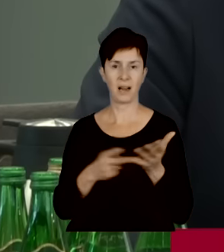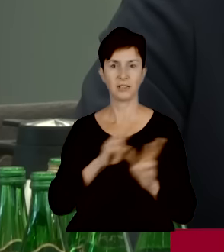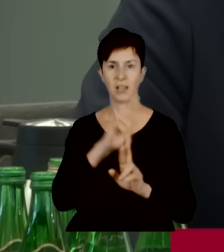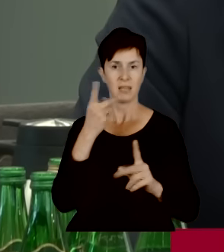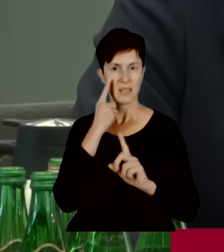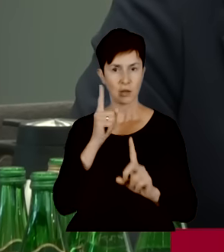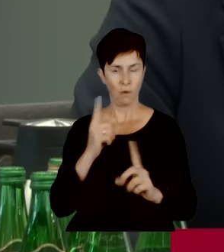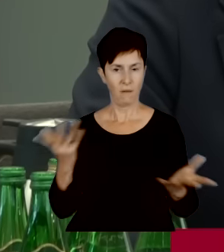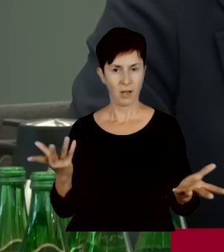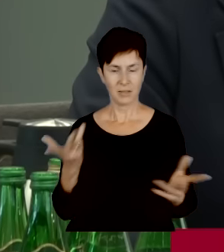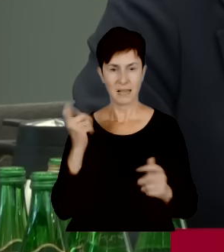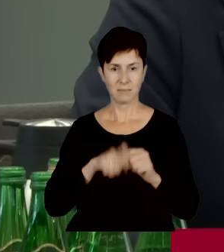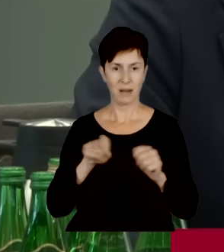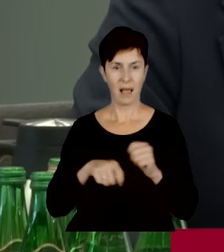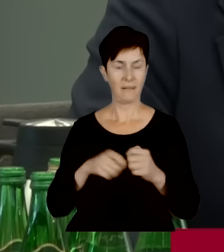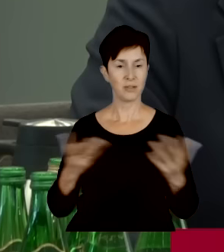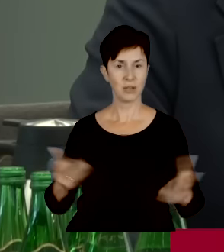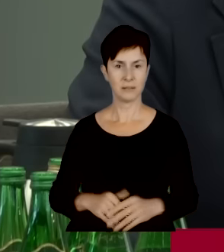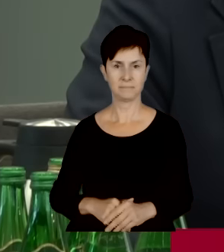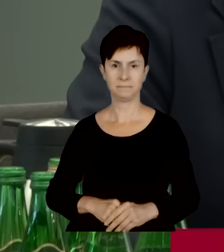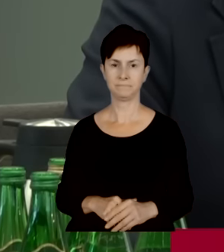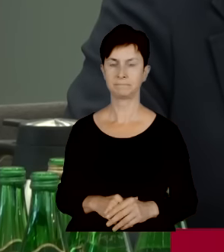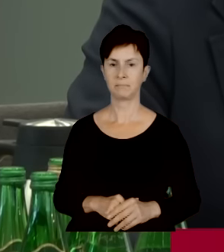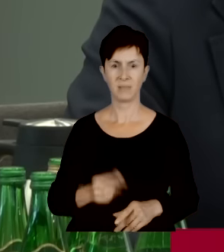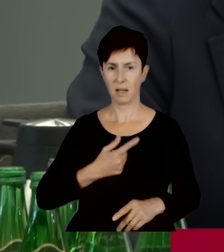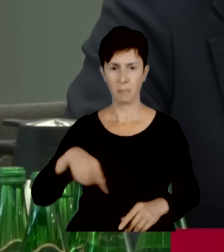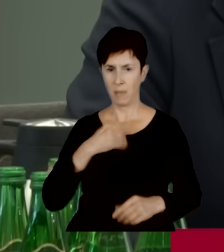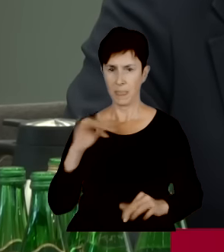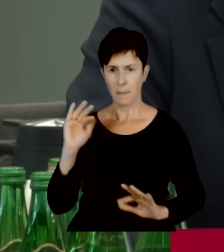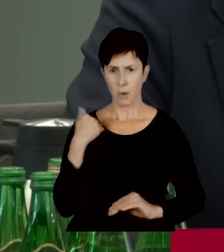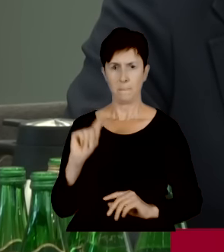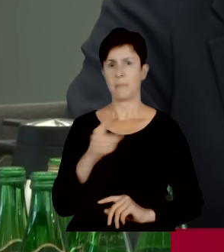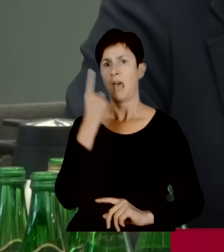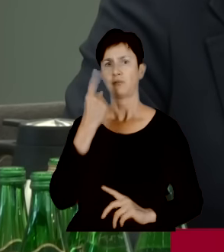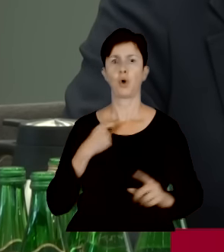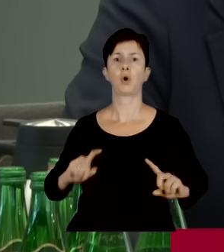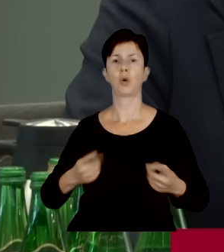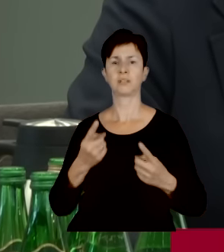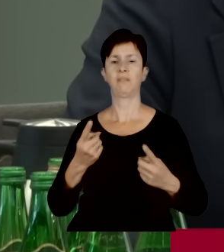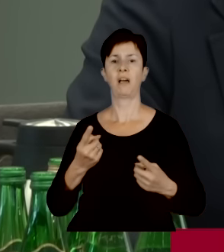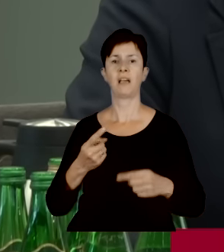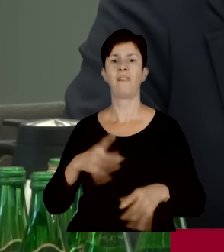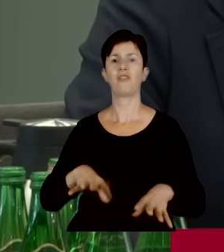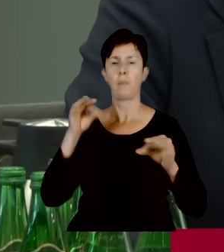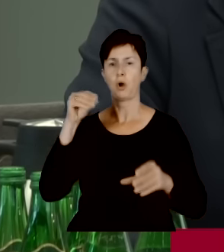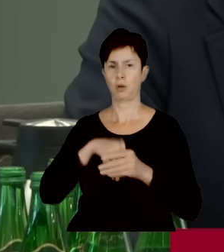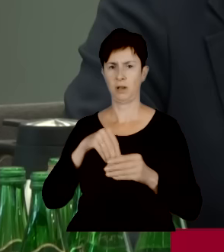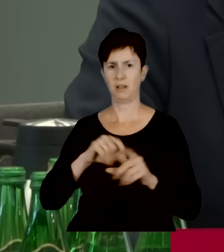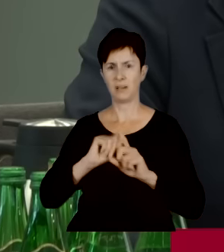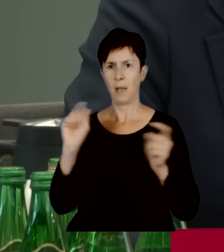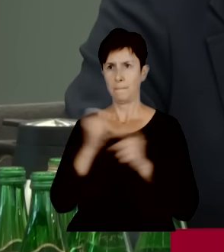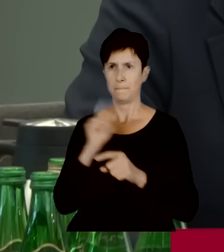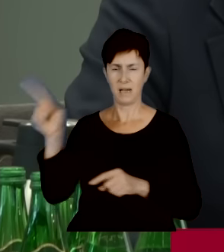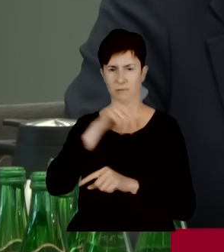zauważył panie pośle nie byliśmy pierwszymi którzy organizowali na świecie wybory w trybie korespondencyjnym instytucje i urzędy